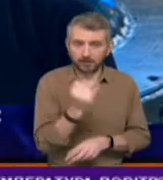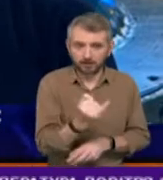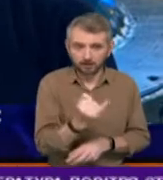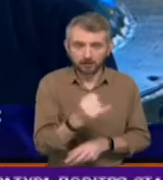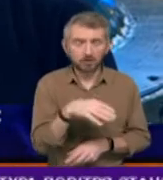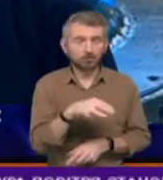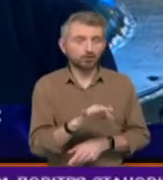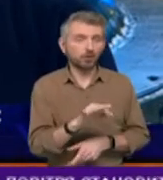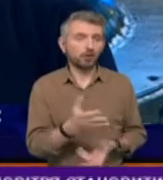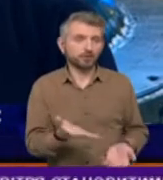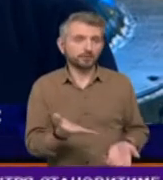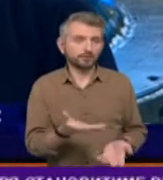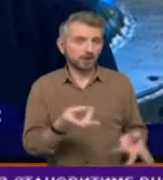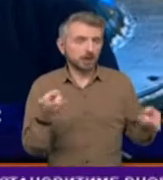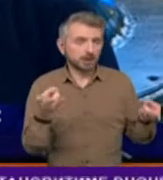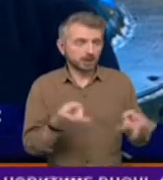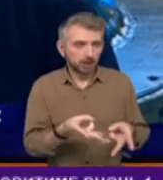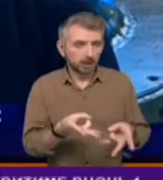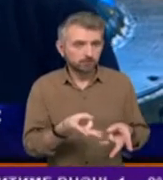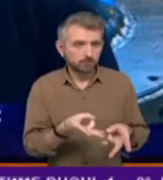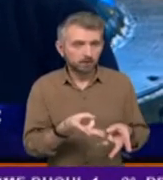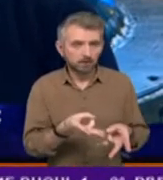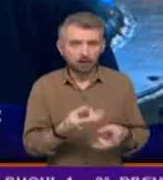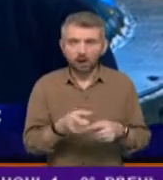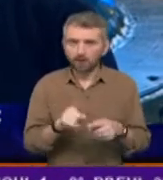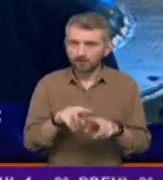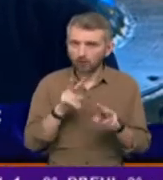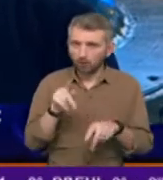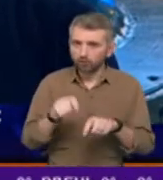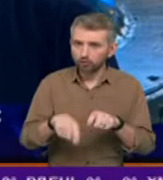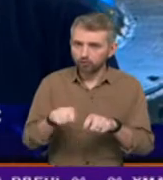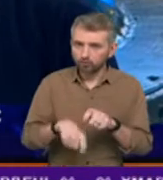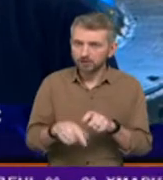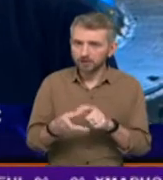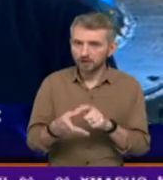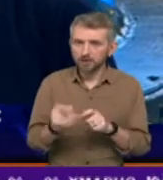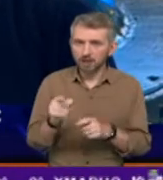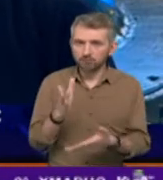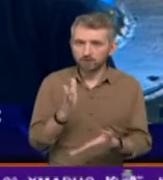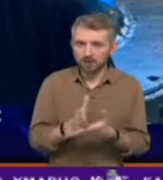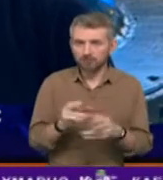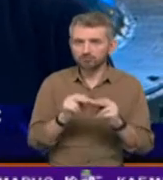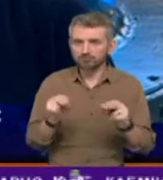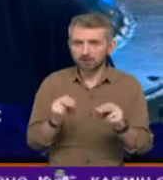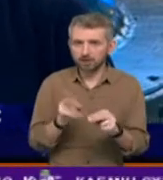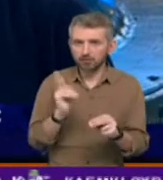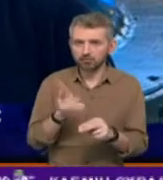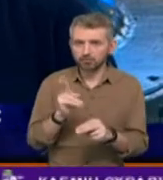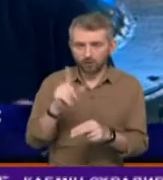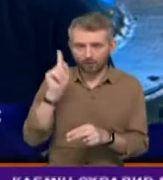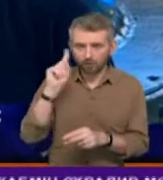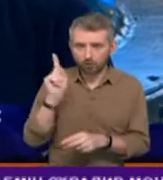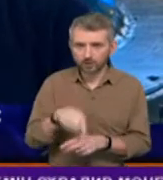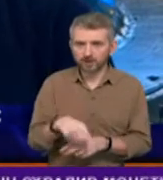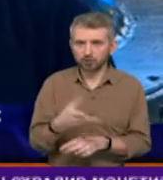не забувайте, що є телефон в прямому ефірі. Повертаємося за 3 хвилини. Не перемикайтеся.